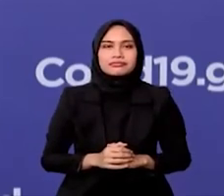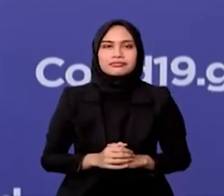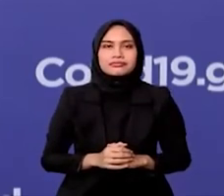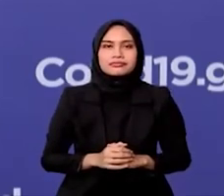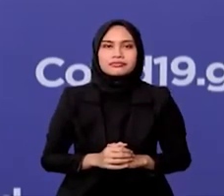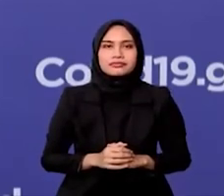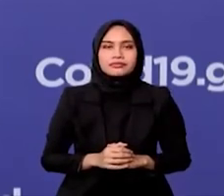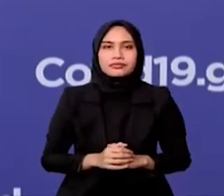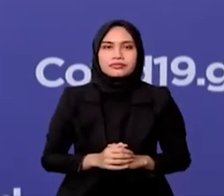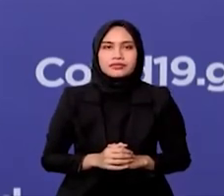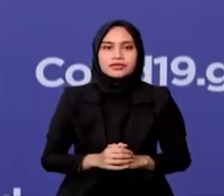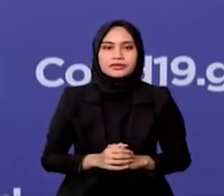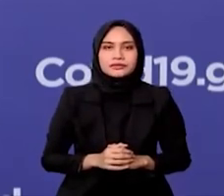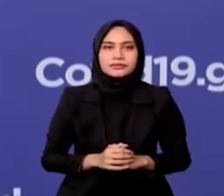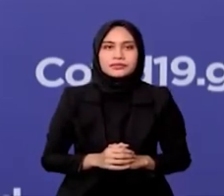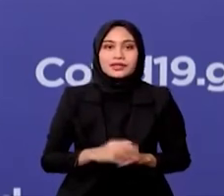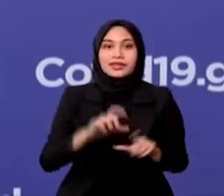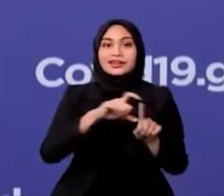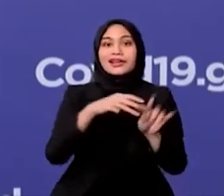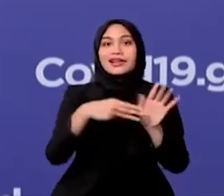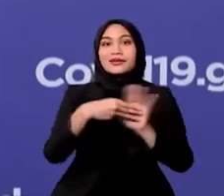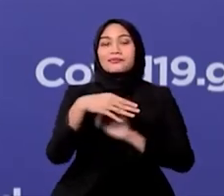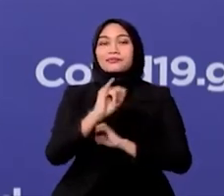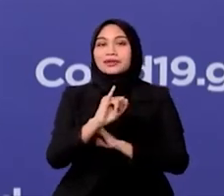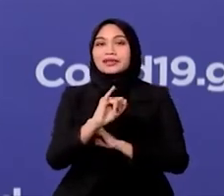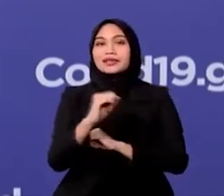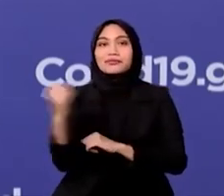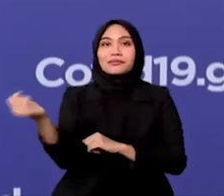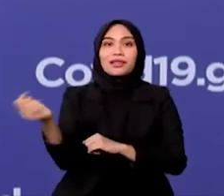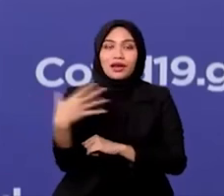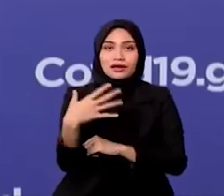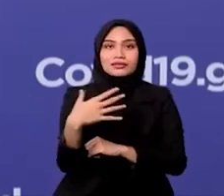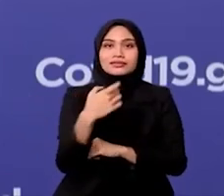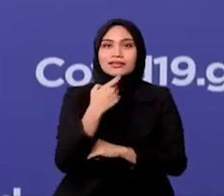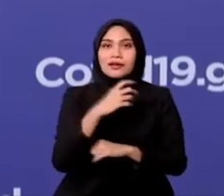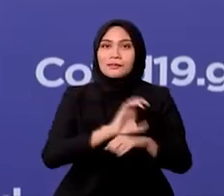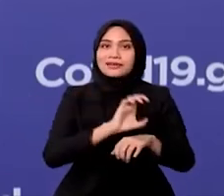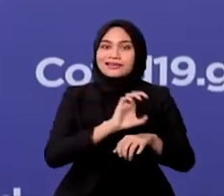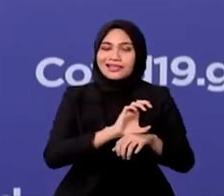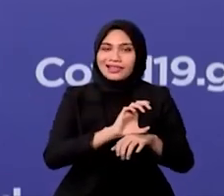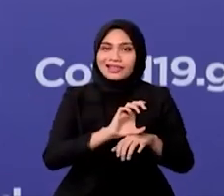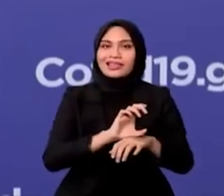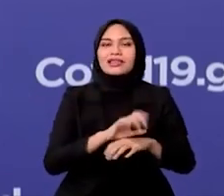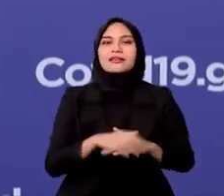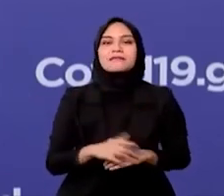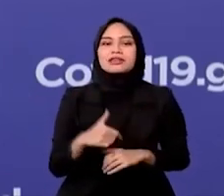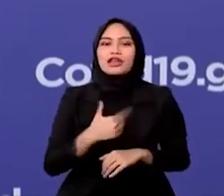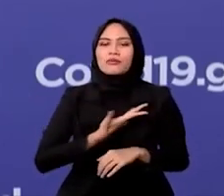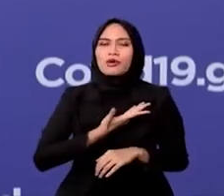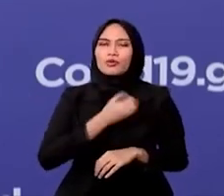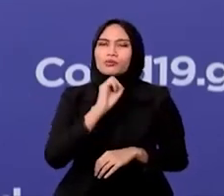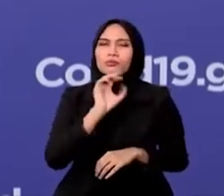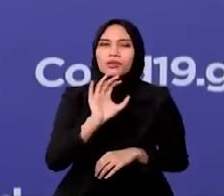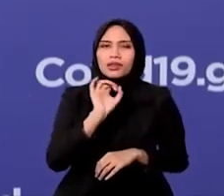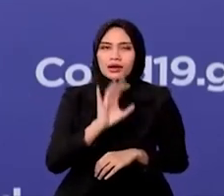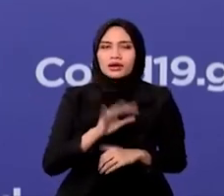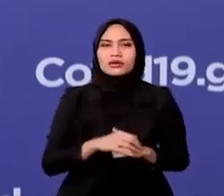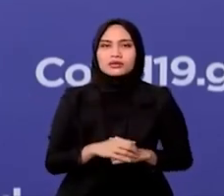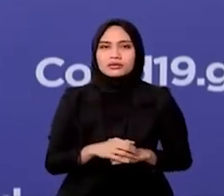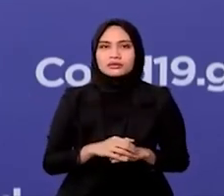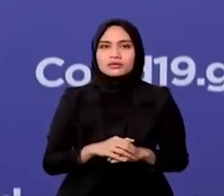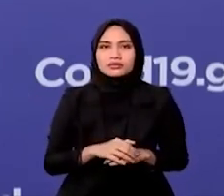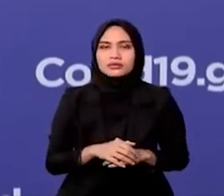seperti telah kita dewan meski menyampaikan seruan dari masjid disini Saya ingin sampaikan agar